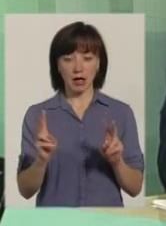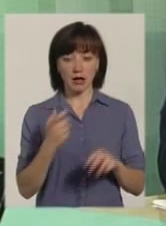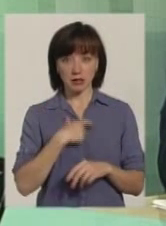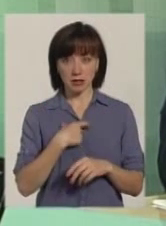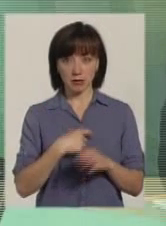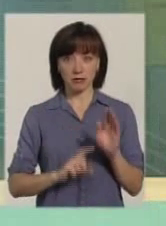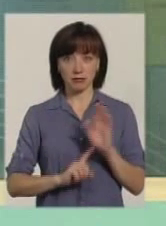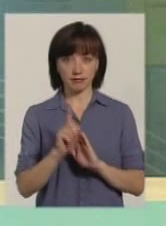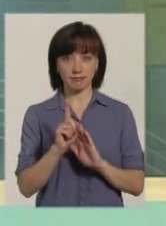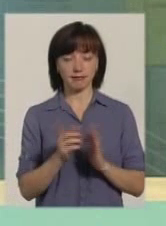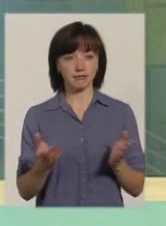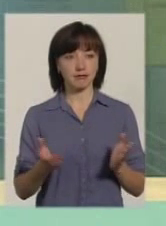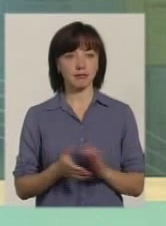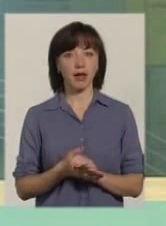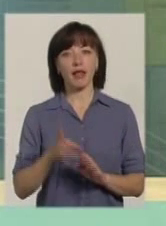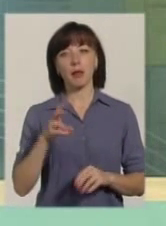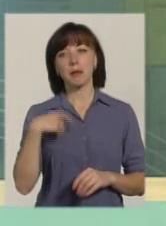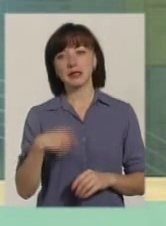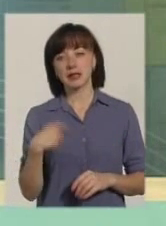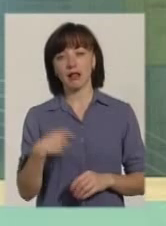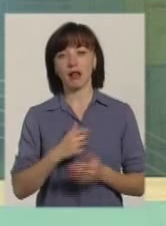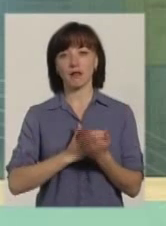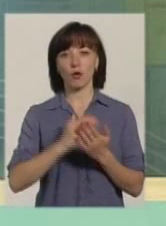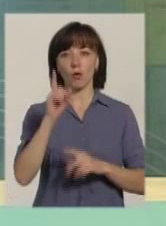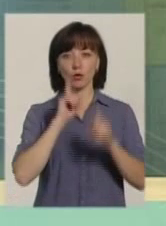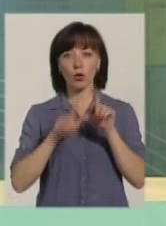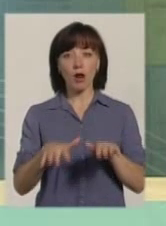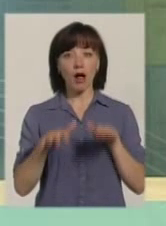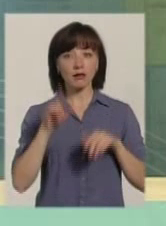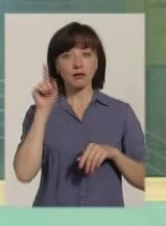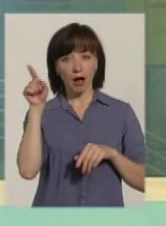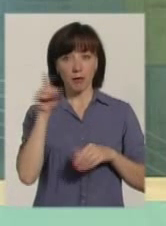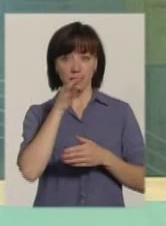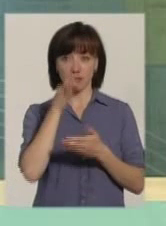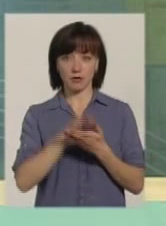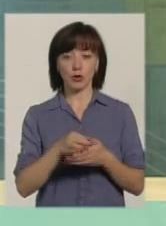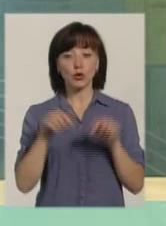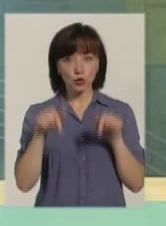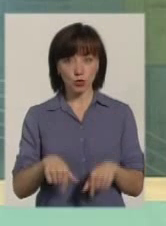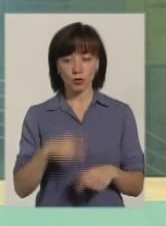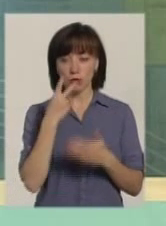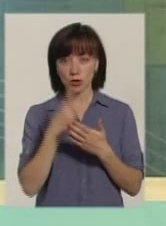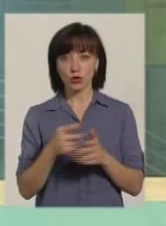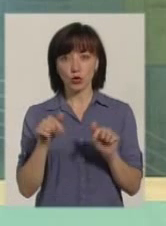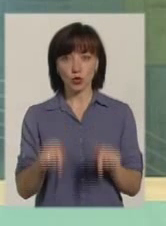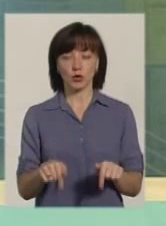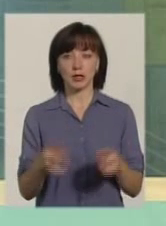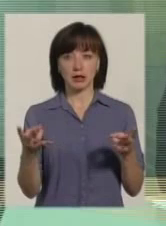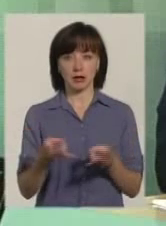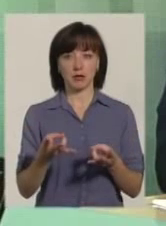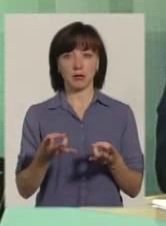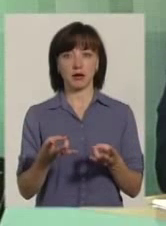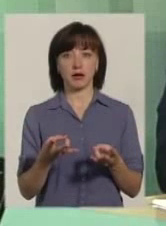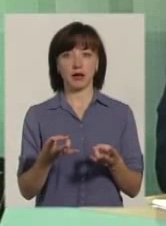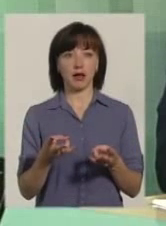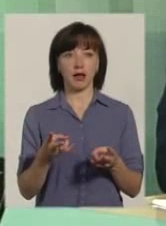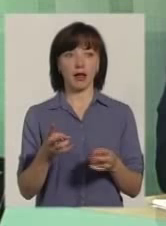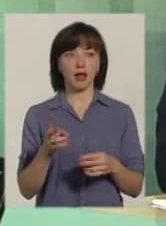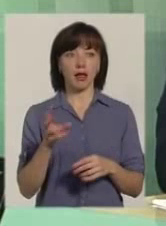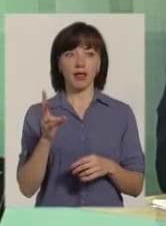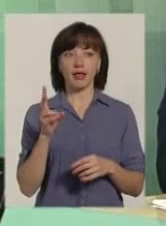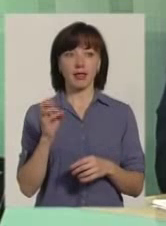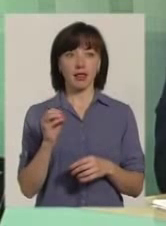на когось, на президента, на Верховну Раду, що там заважають не працювати. Отут, покажіть. Тобто треба не проклинати